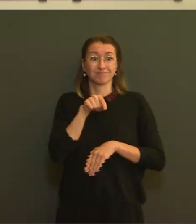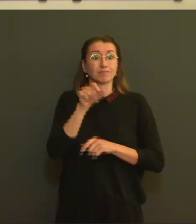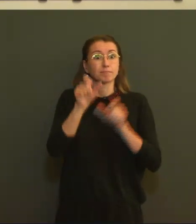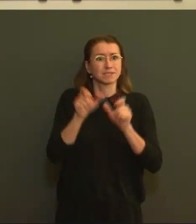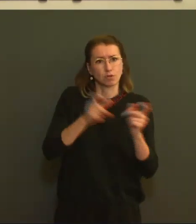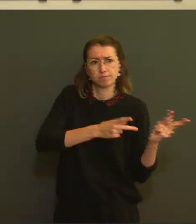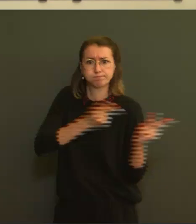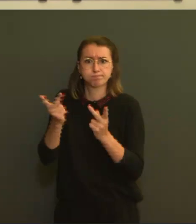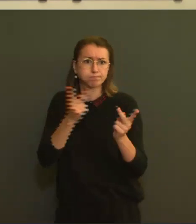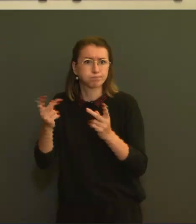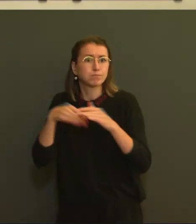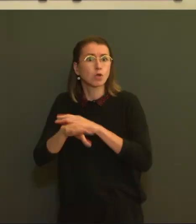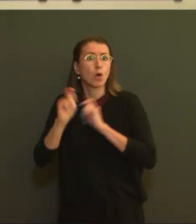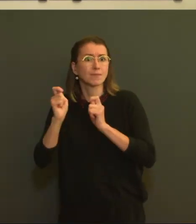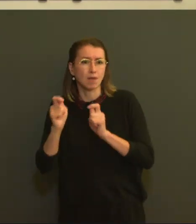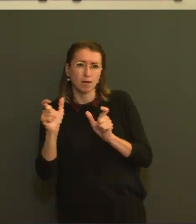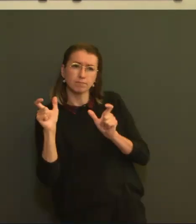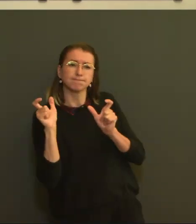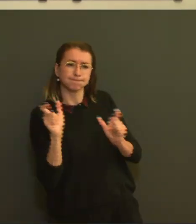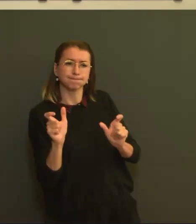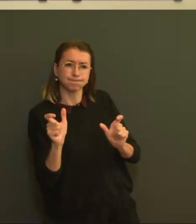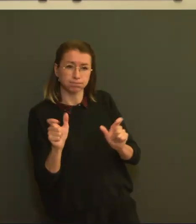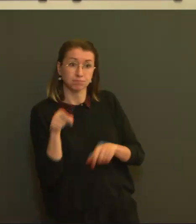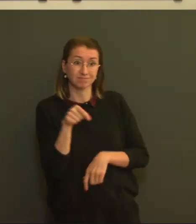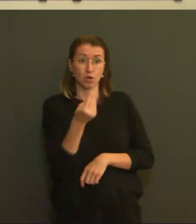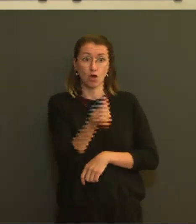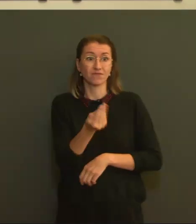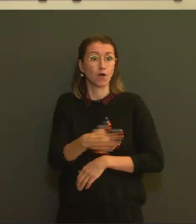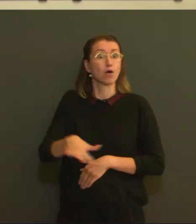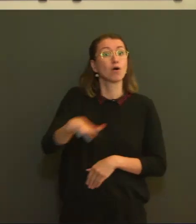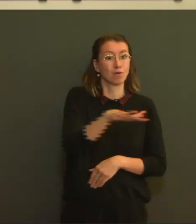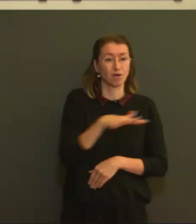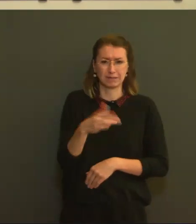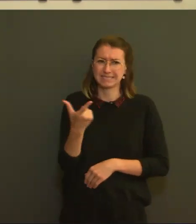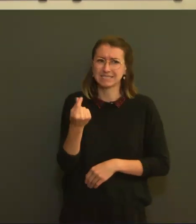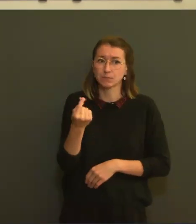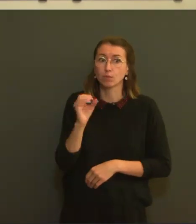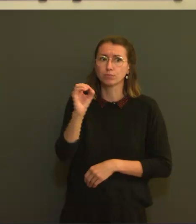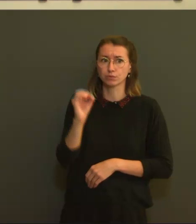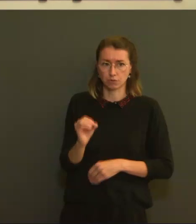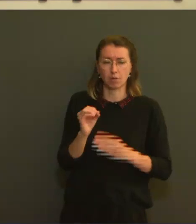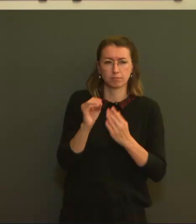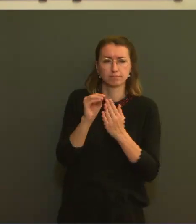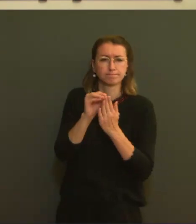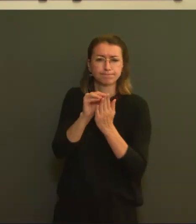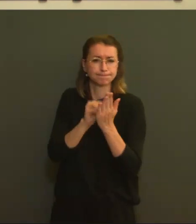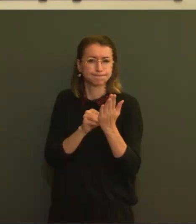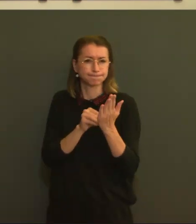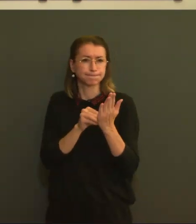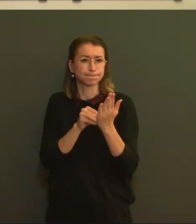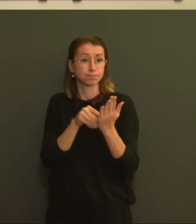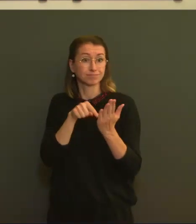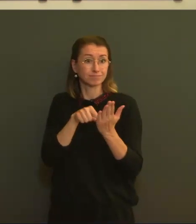près les données de 70% des enfants et qu'elle n'inclut pas les patients atteints de cette forme